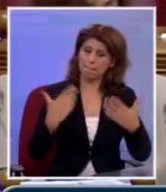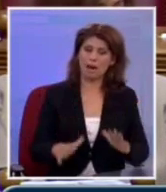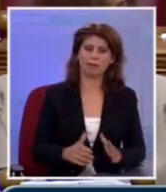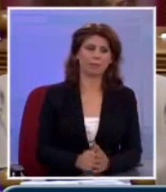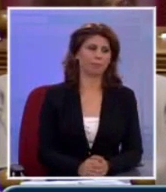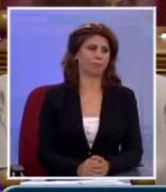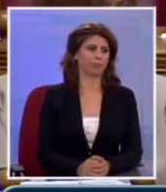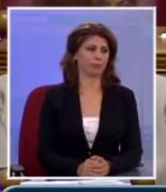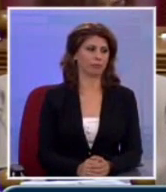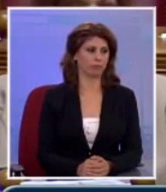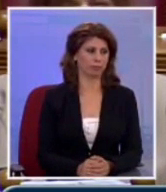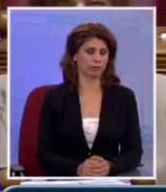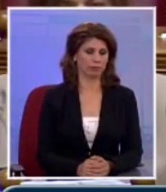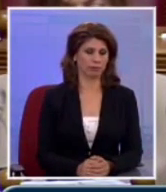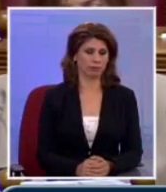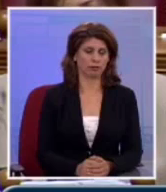Επομένως,